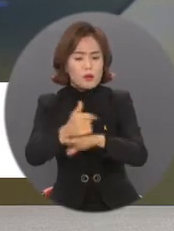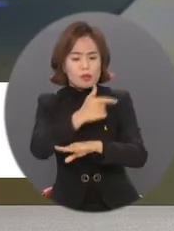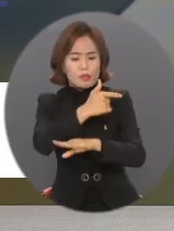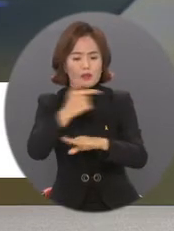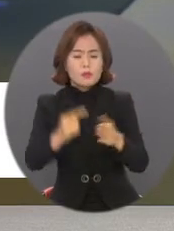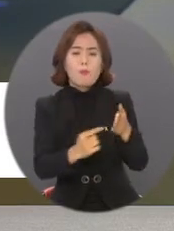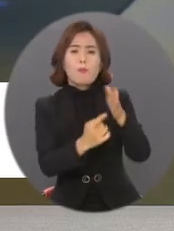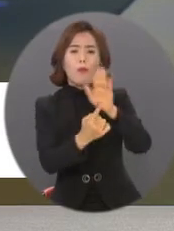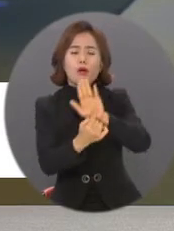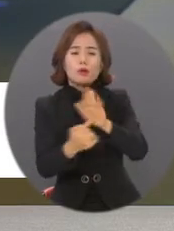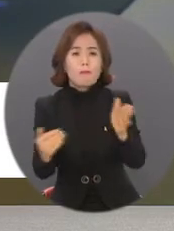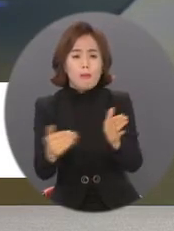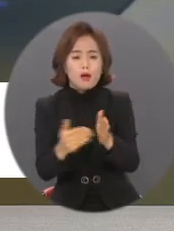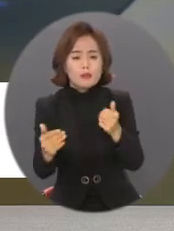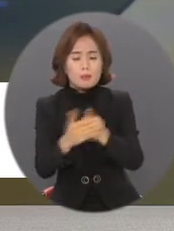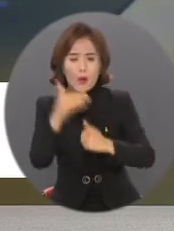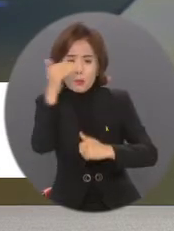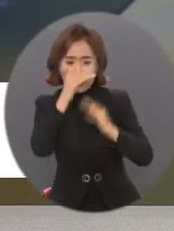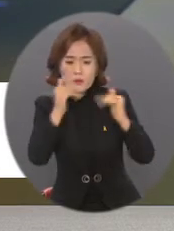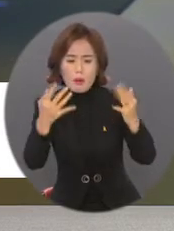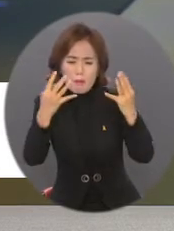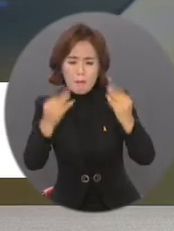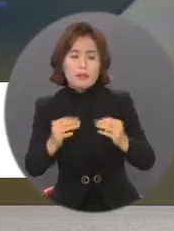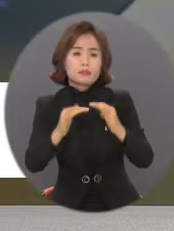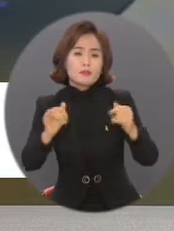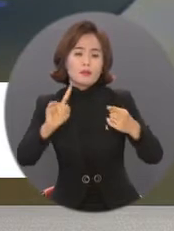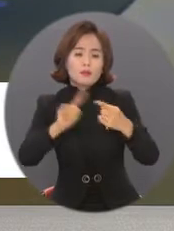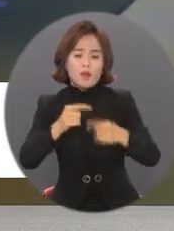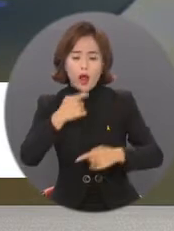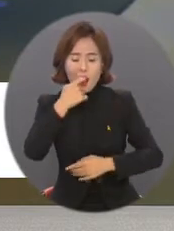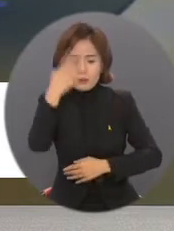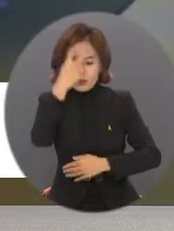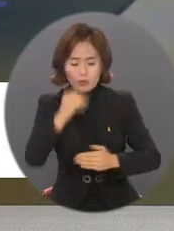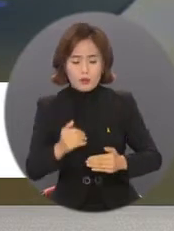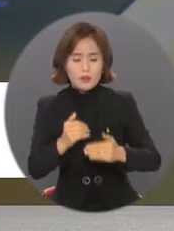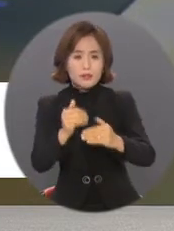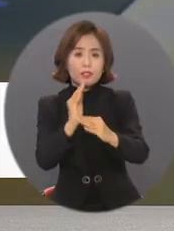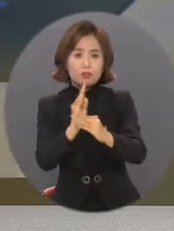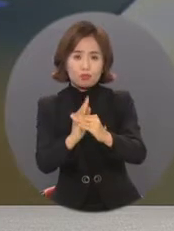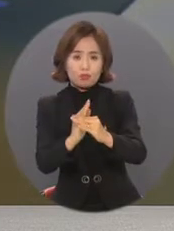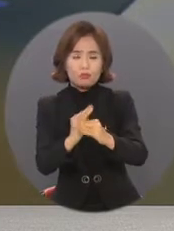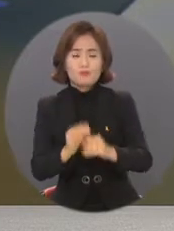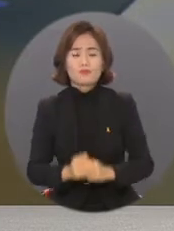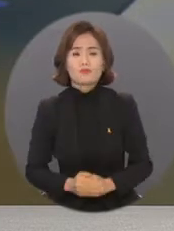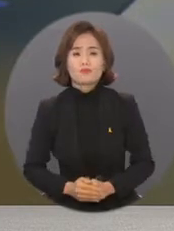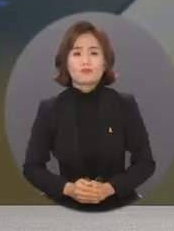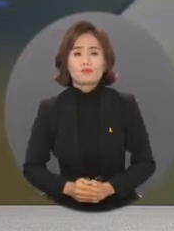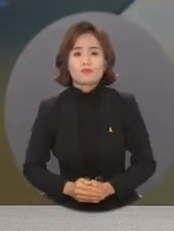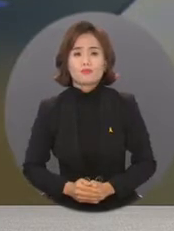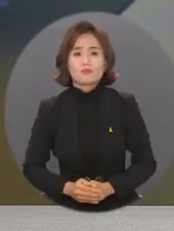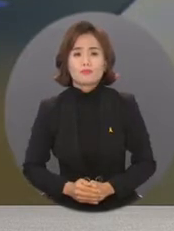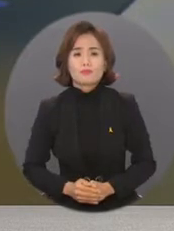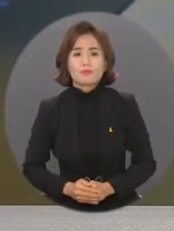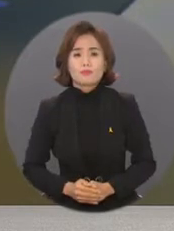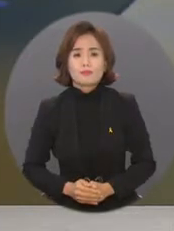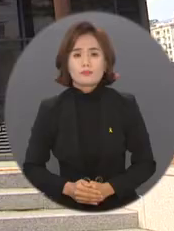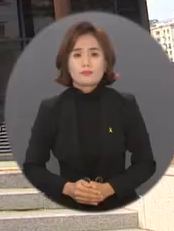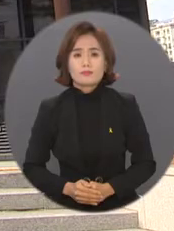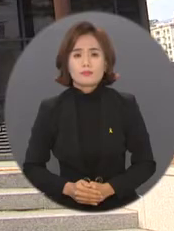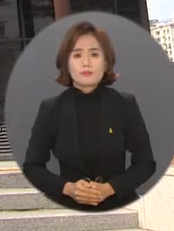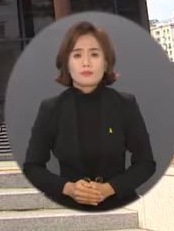공연을 마친 터라 관객 등 수백 명에 대한 전수 검사가 진행되고 있습니다 김지선 기자가 취재했습니다